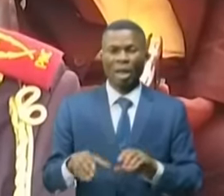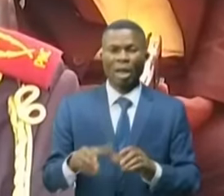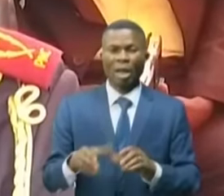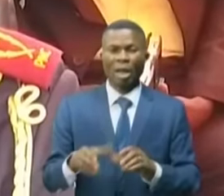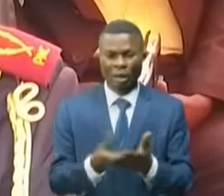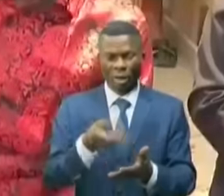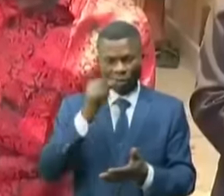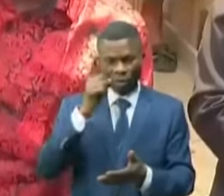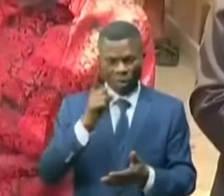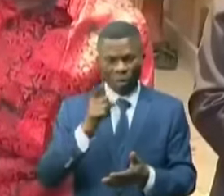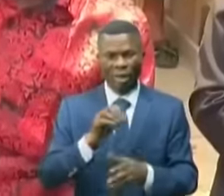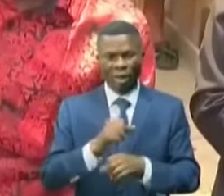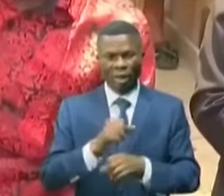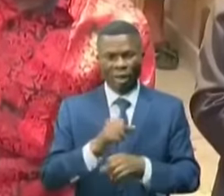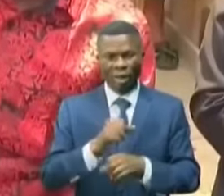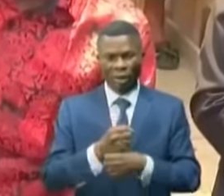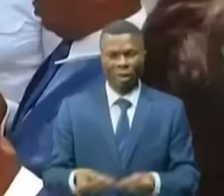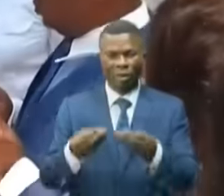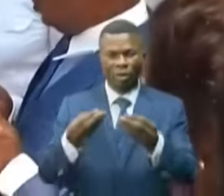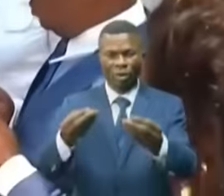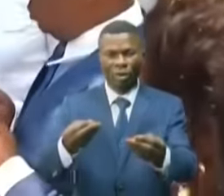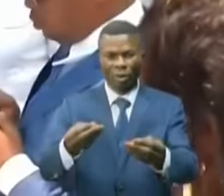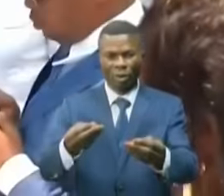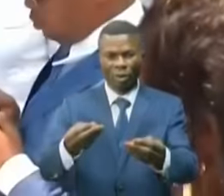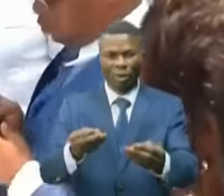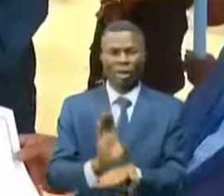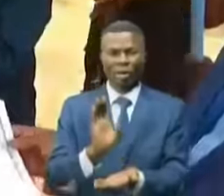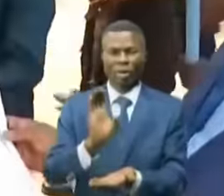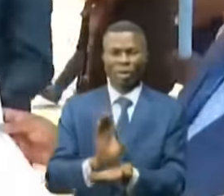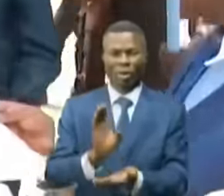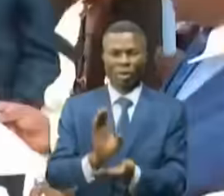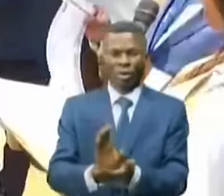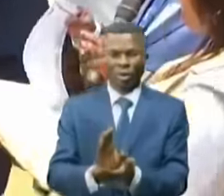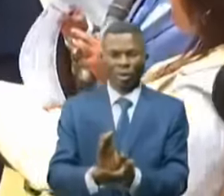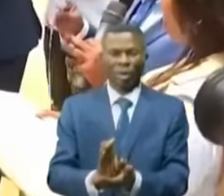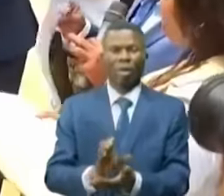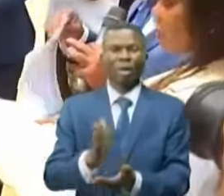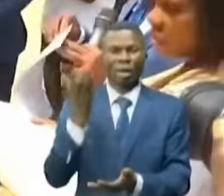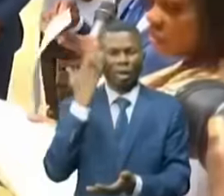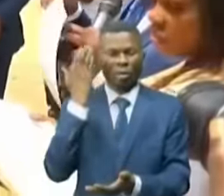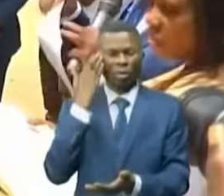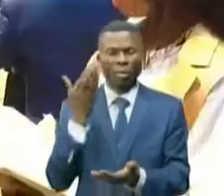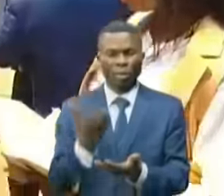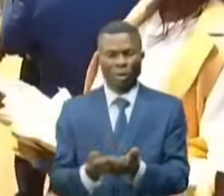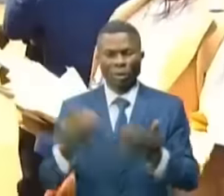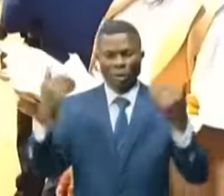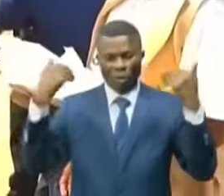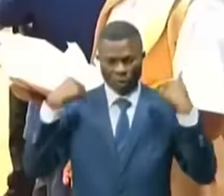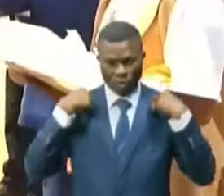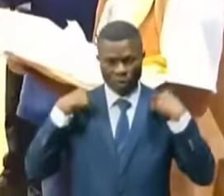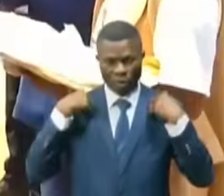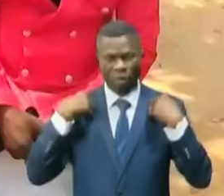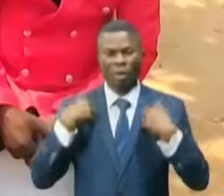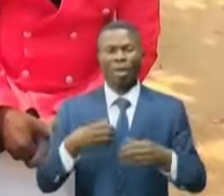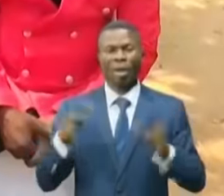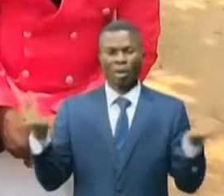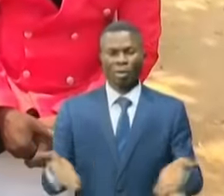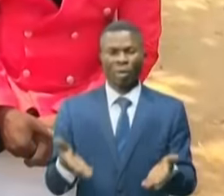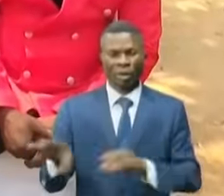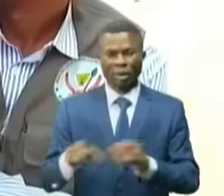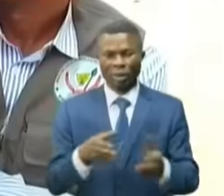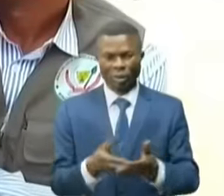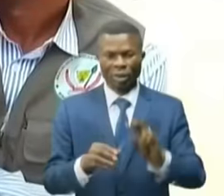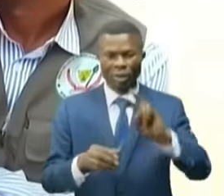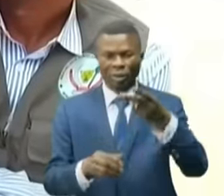activités a consisté à la remise de certificats aux pères éducateurs par les autorités présentes à l'événement. La